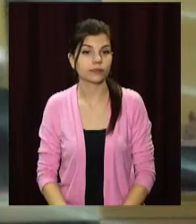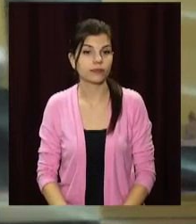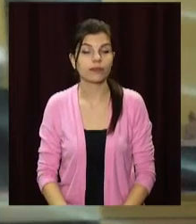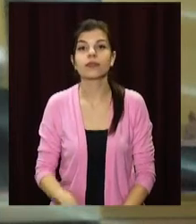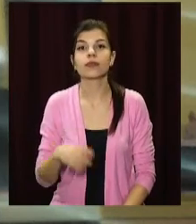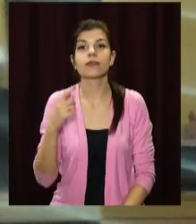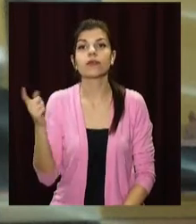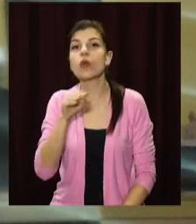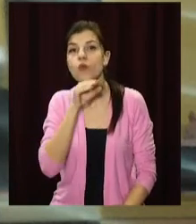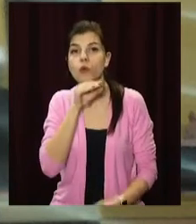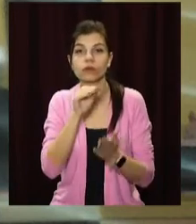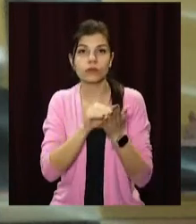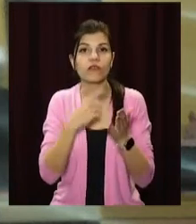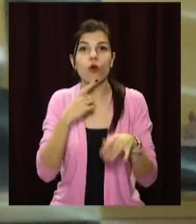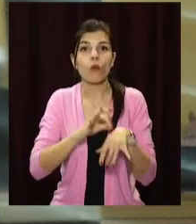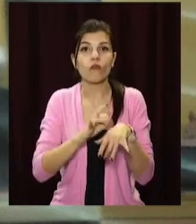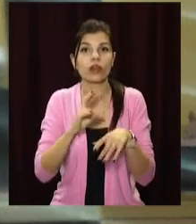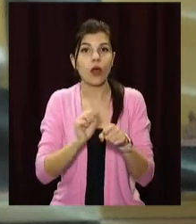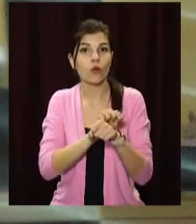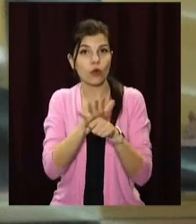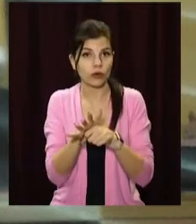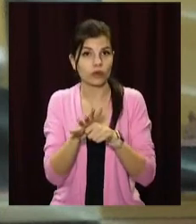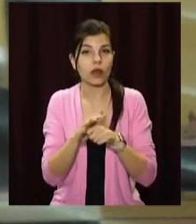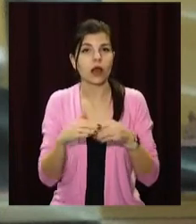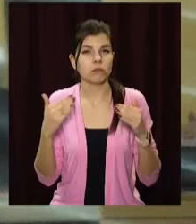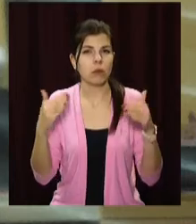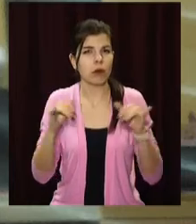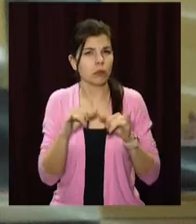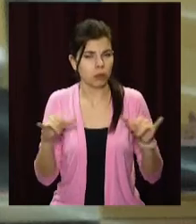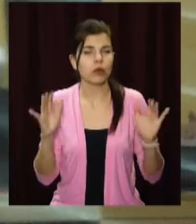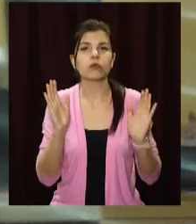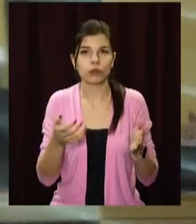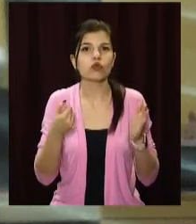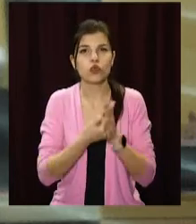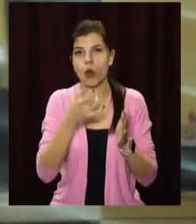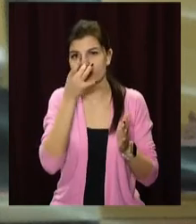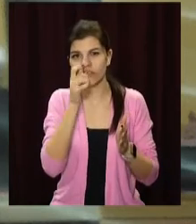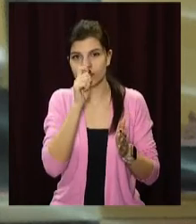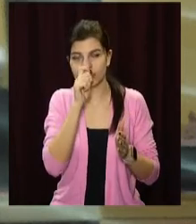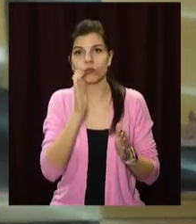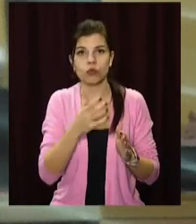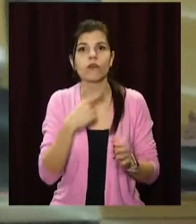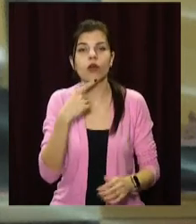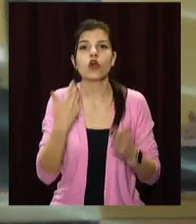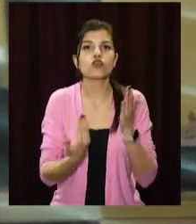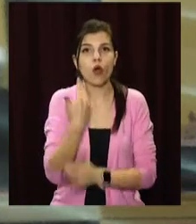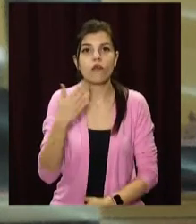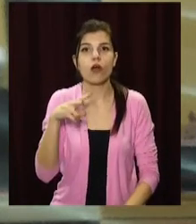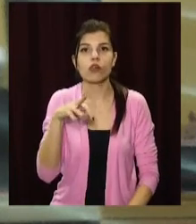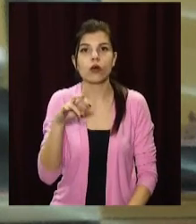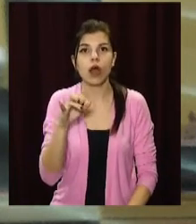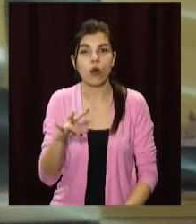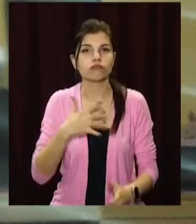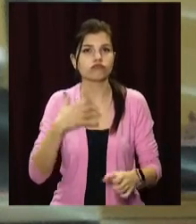За прогнозами фахівців, захворюваність на коронавірус розростатиме й надалі до квітня, тож новий локдаун в Україні цілком